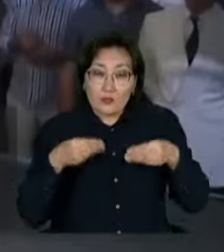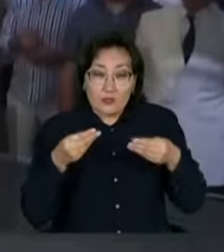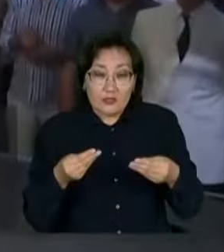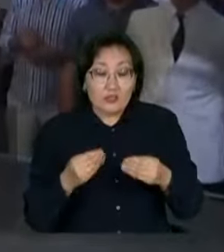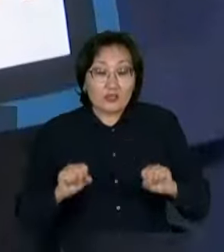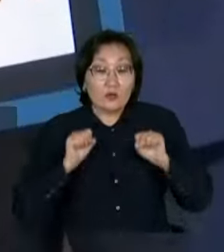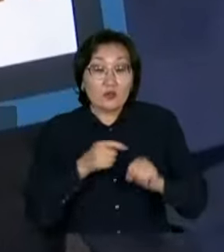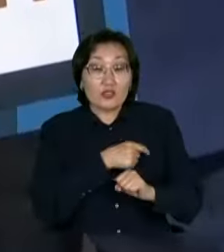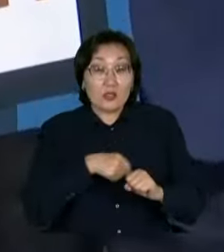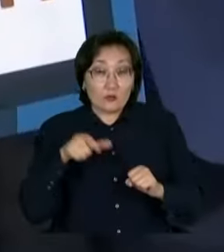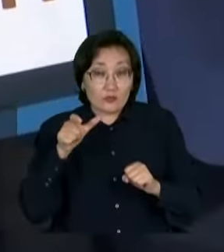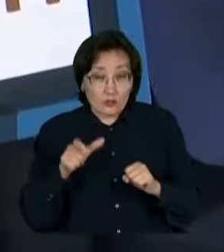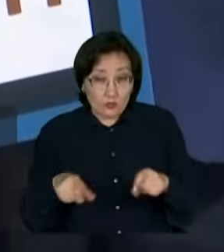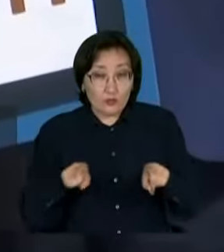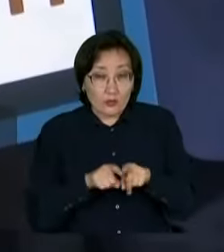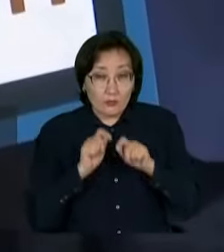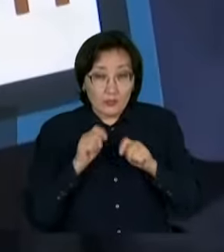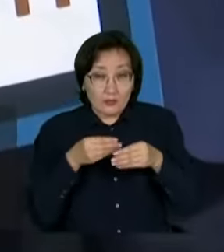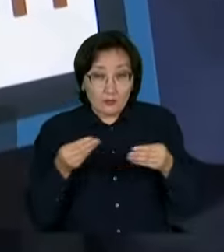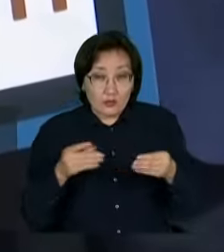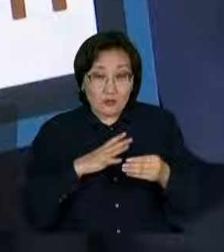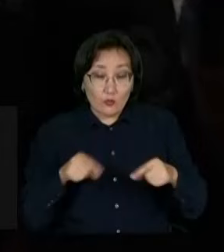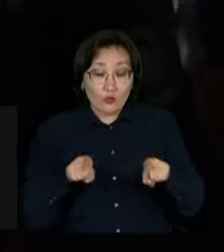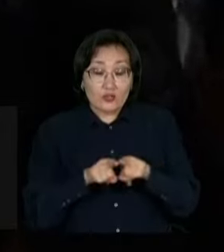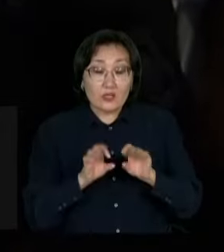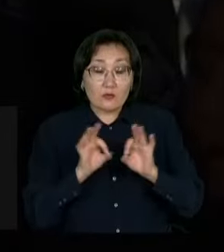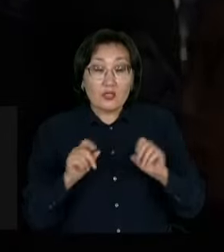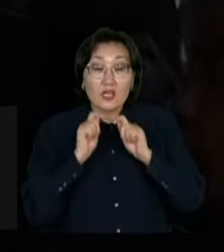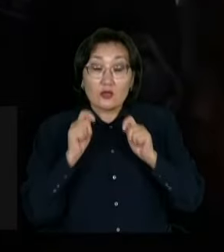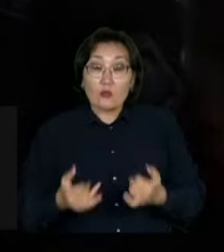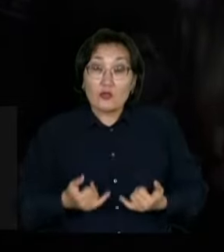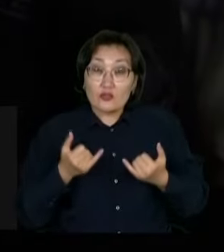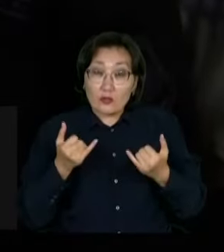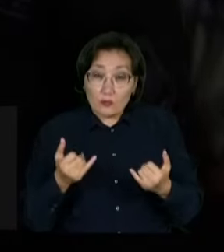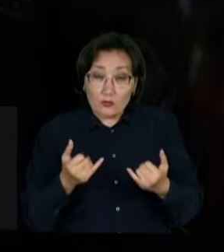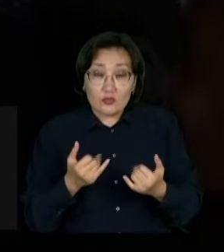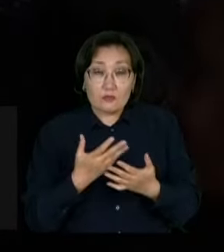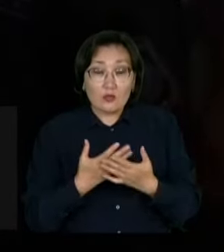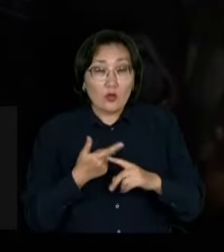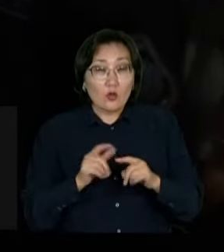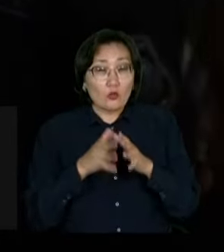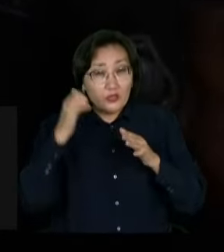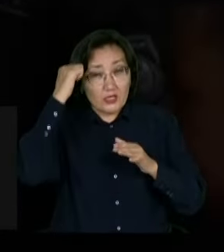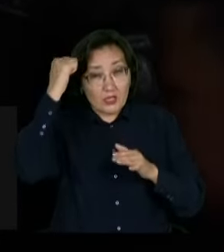спортшының жаттықтырушылары назардан тыс қалмады. Осындай керемет сыйлық жасап отыр. Көптен көп рахмет